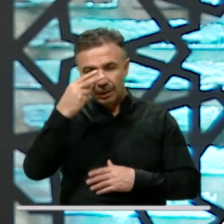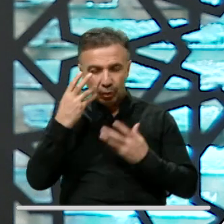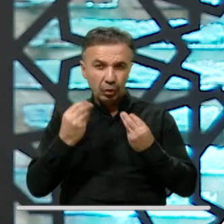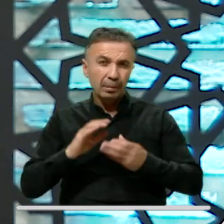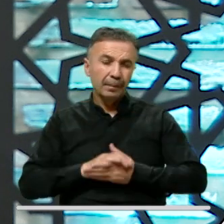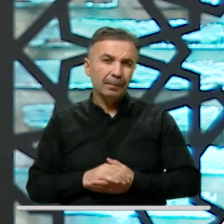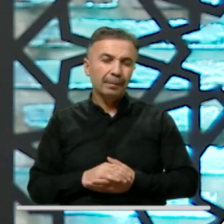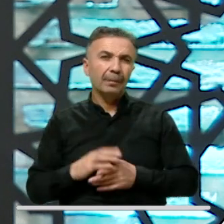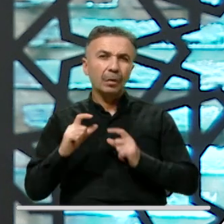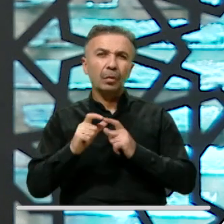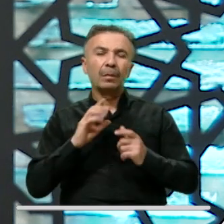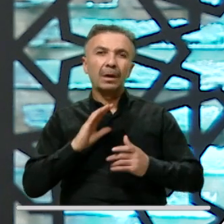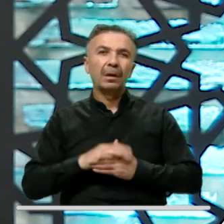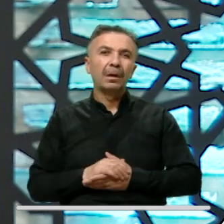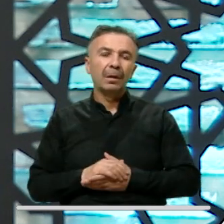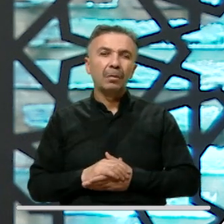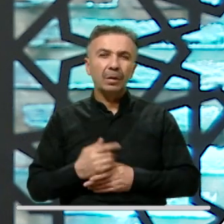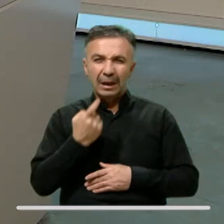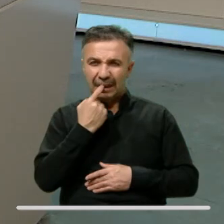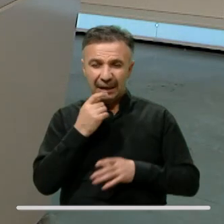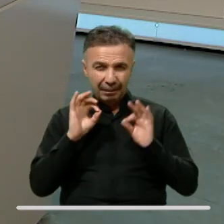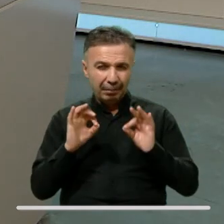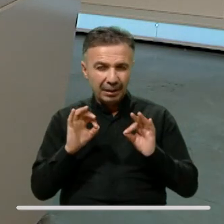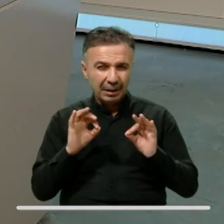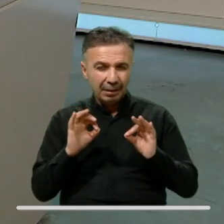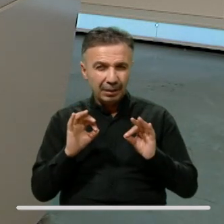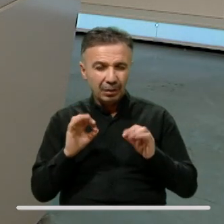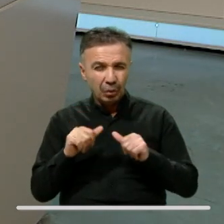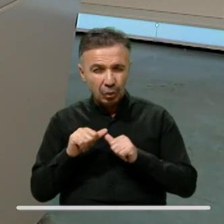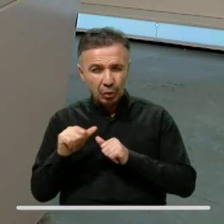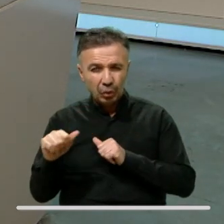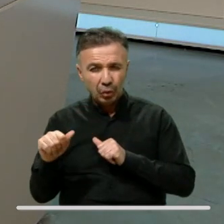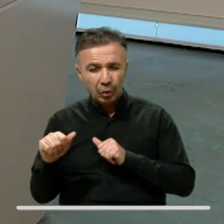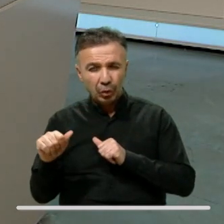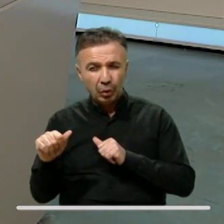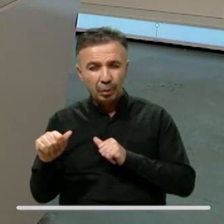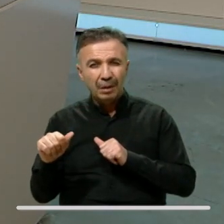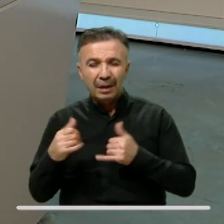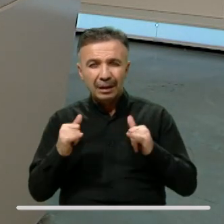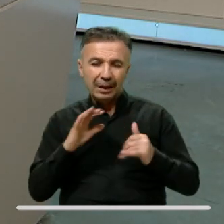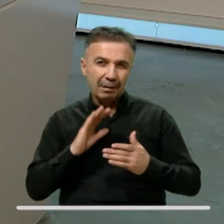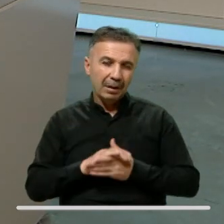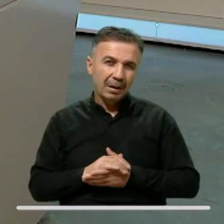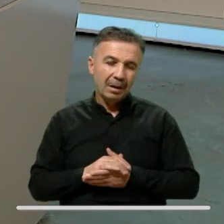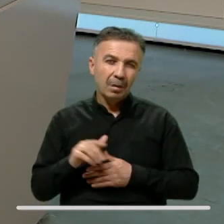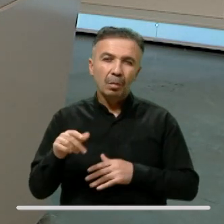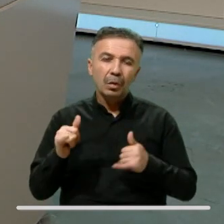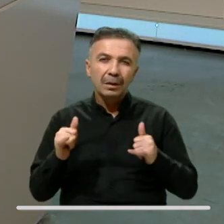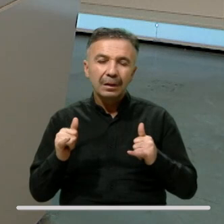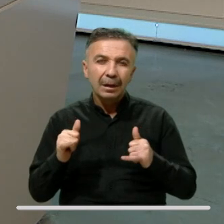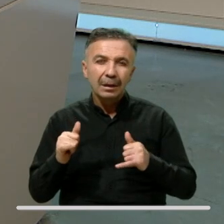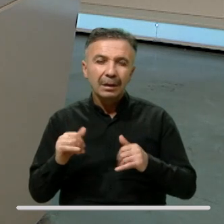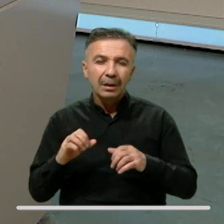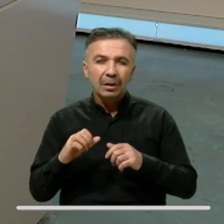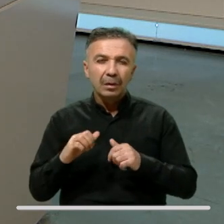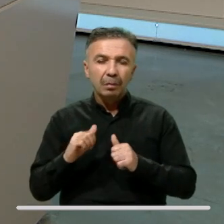Benim şöyle bir sorum olacaktı da burada yılbaşı döneminde uzun süreli tatiller var. Bu tatillerde de spor